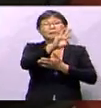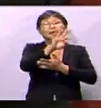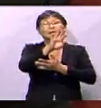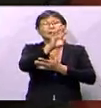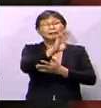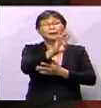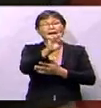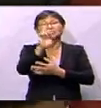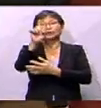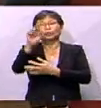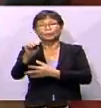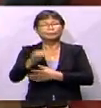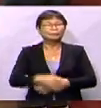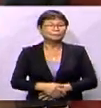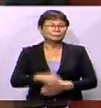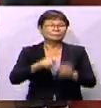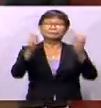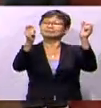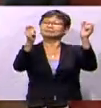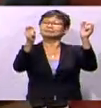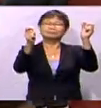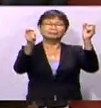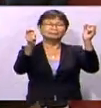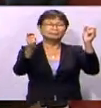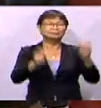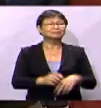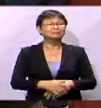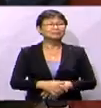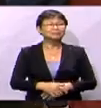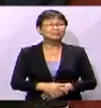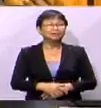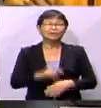ini. Okey, inilah dia. Guna untuk sebaik-baiknya.